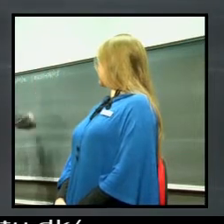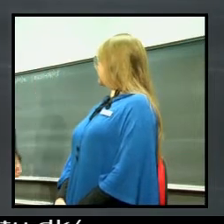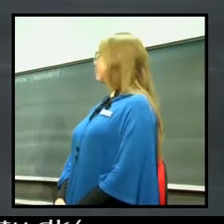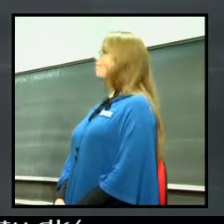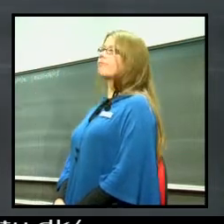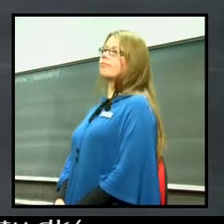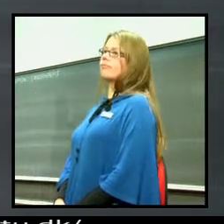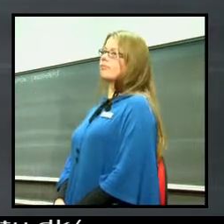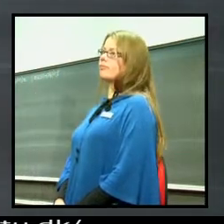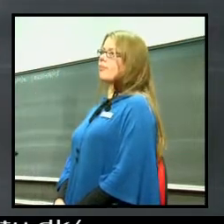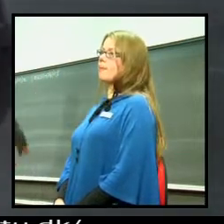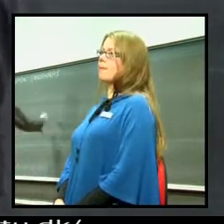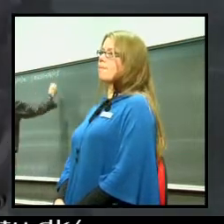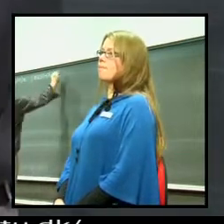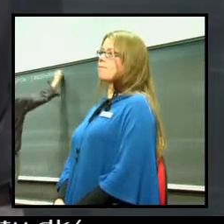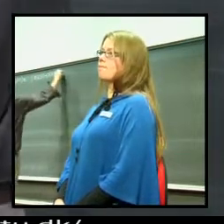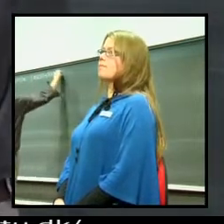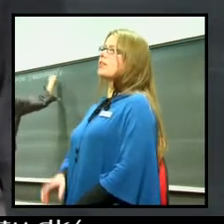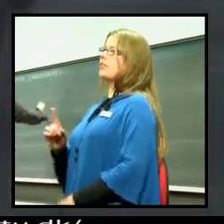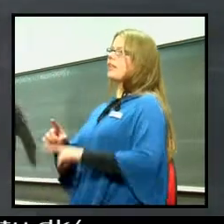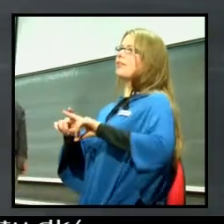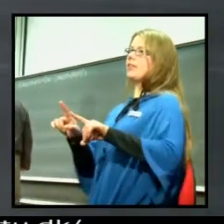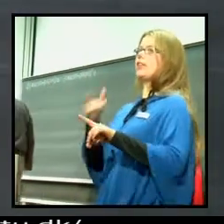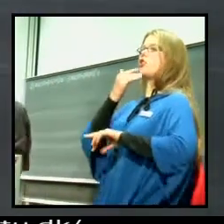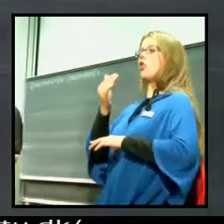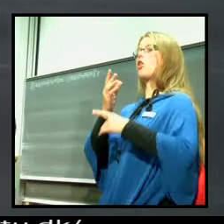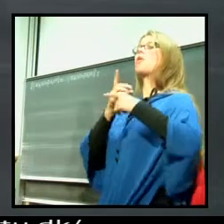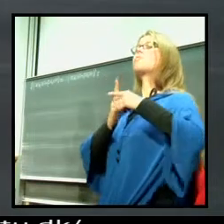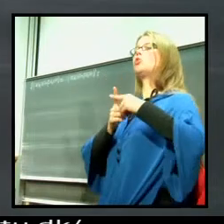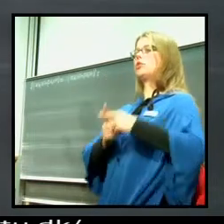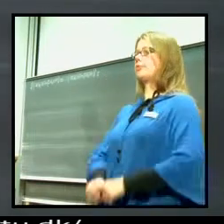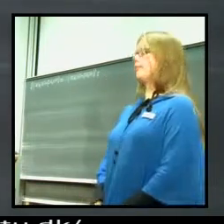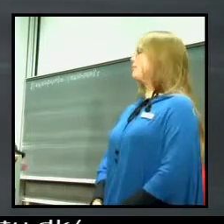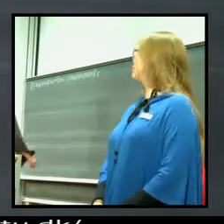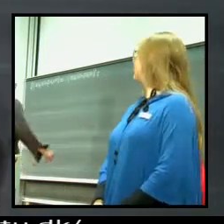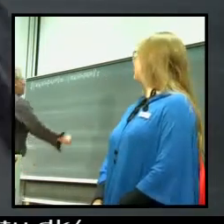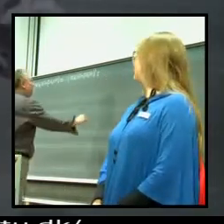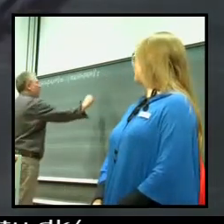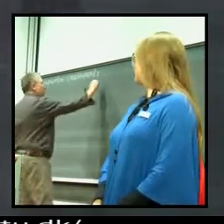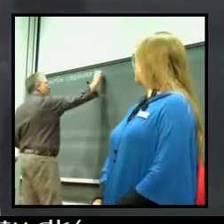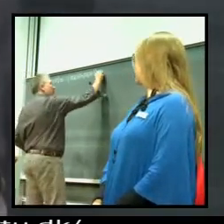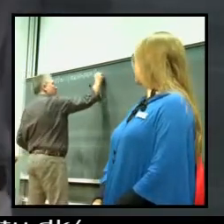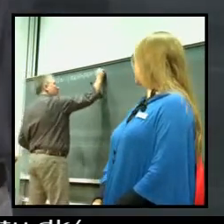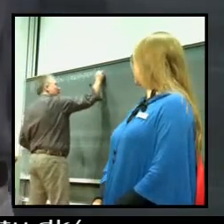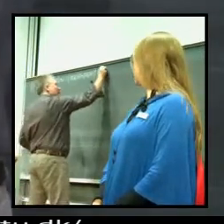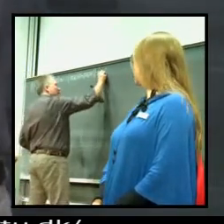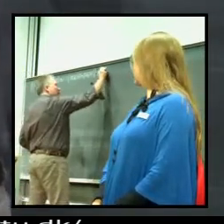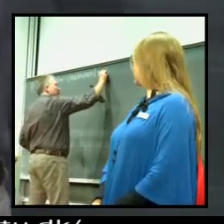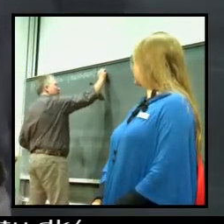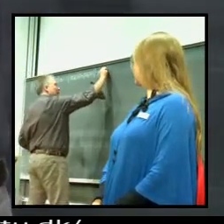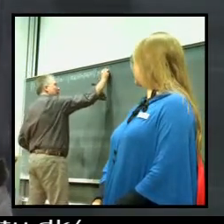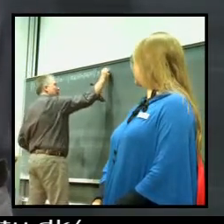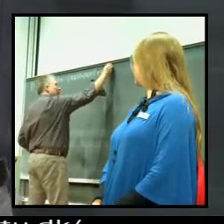åbenbart differentieres. Godt. Så skriver den plus. Så ganger den med p af t.